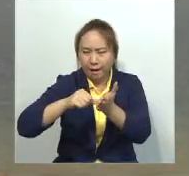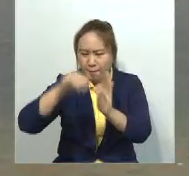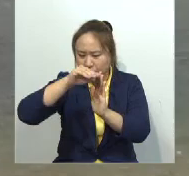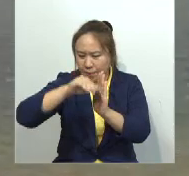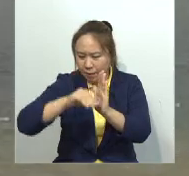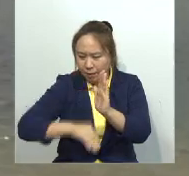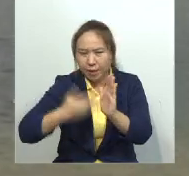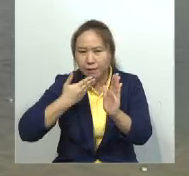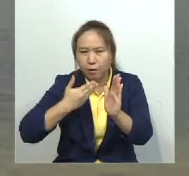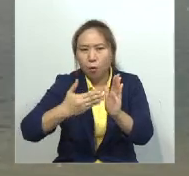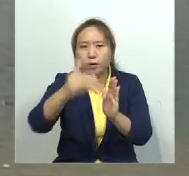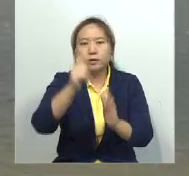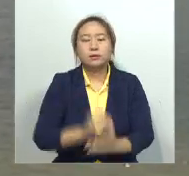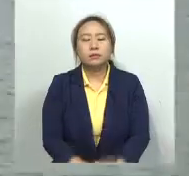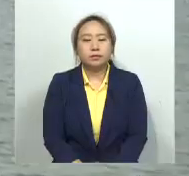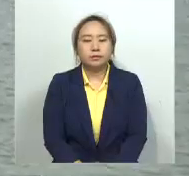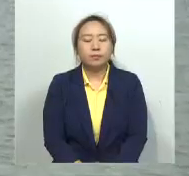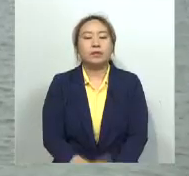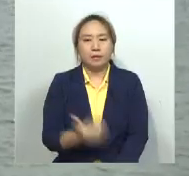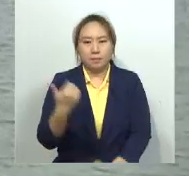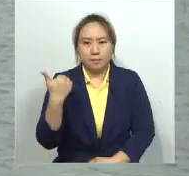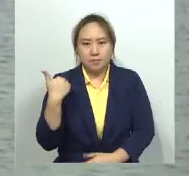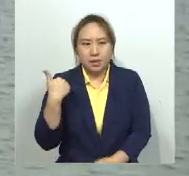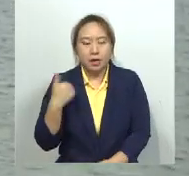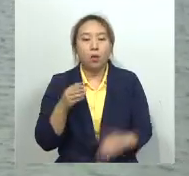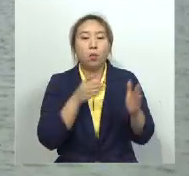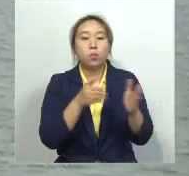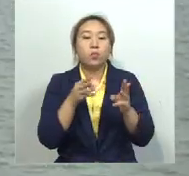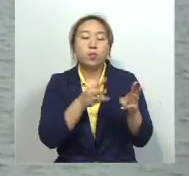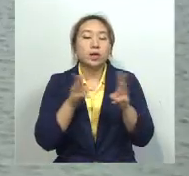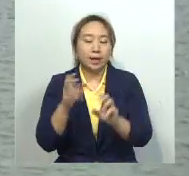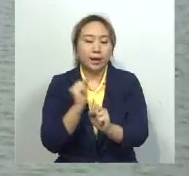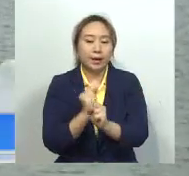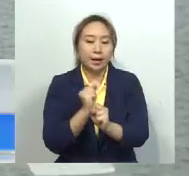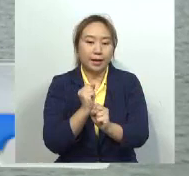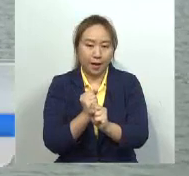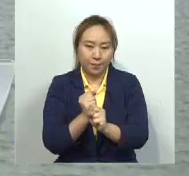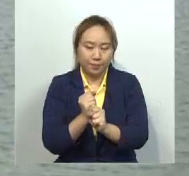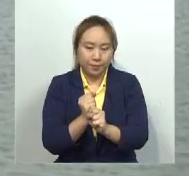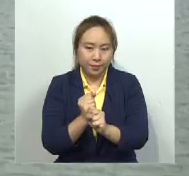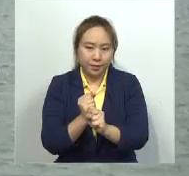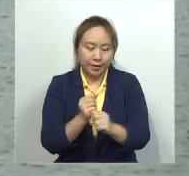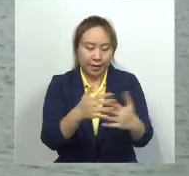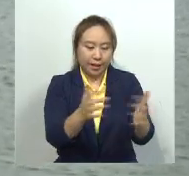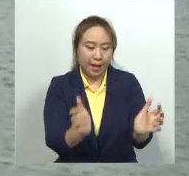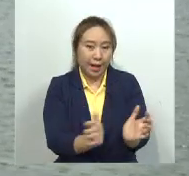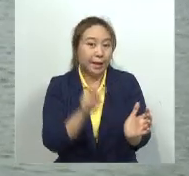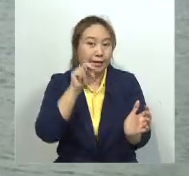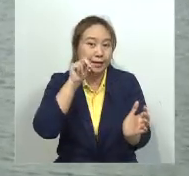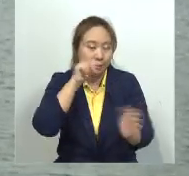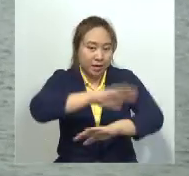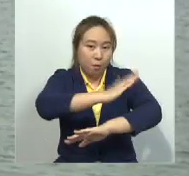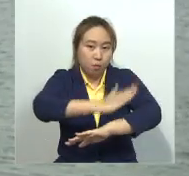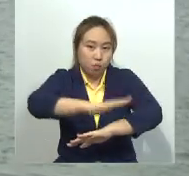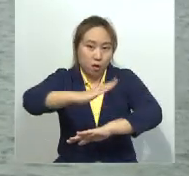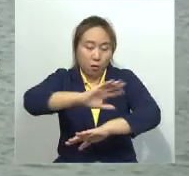และยั่งยืน เรามีแนวทางที่จะทำเป็นระบบอ่างพวงนะฮะเชื่อมโยงอ่างเก็บน้ำที่อยู่ตามไหล่เขาเนี่ยทั้งห